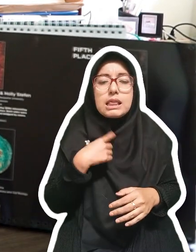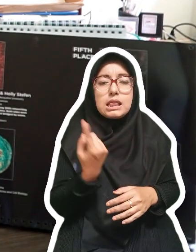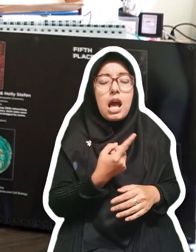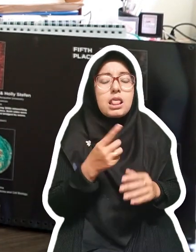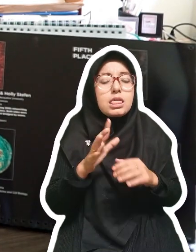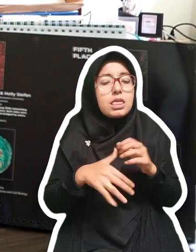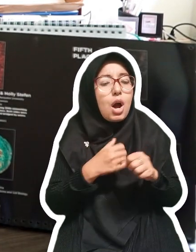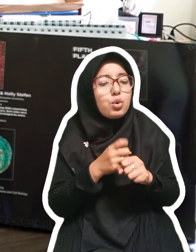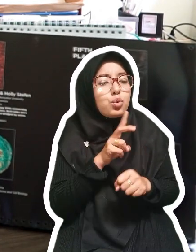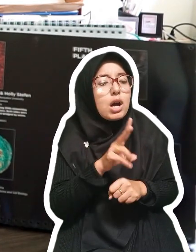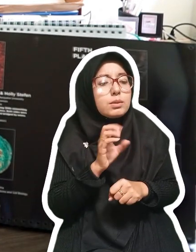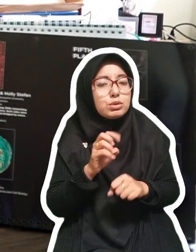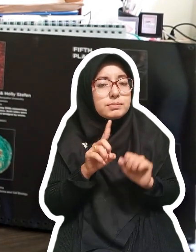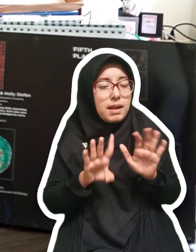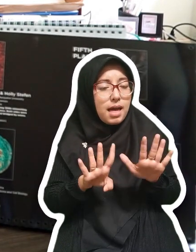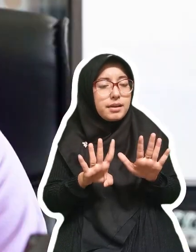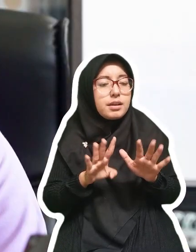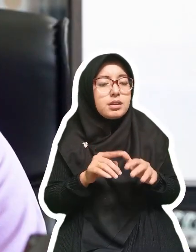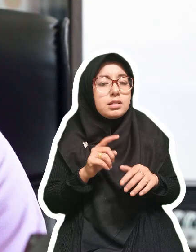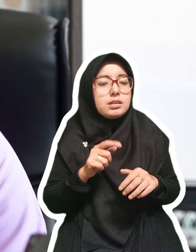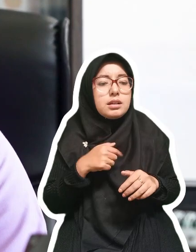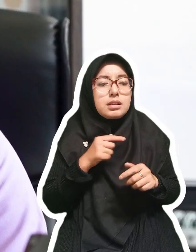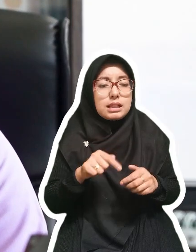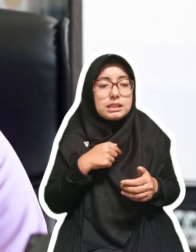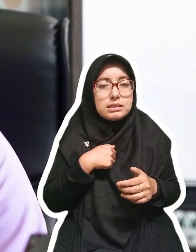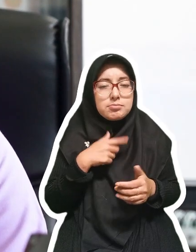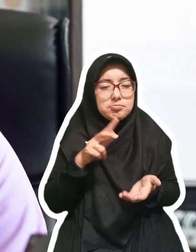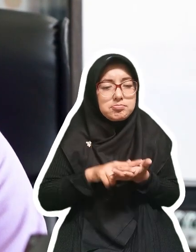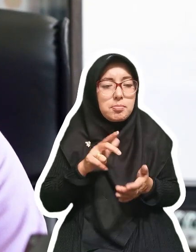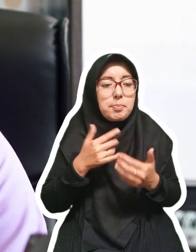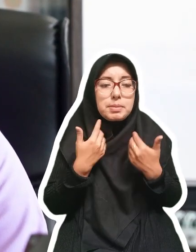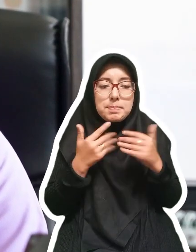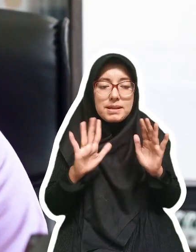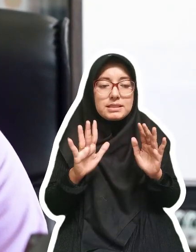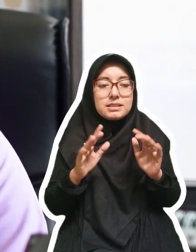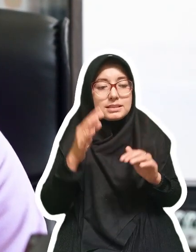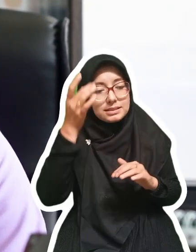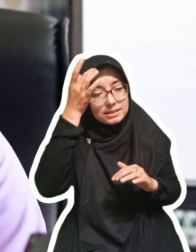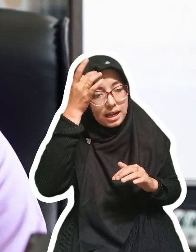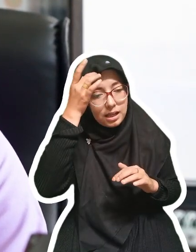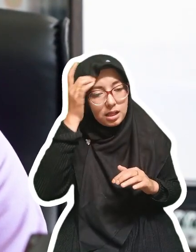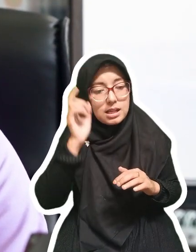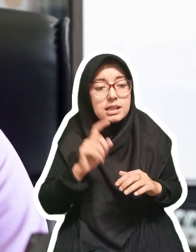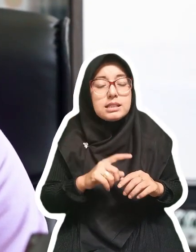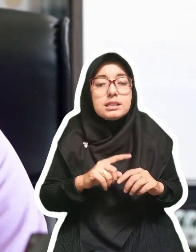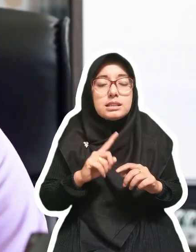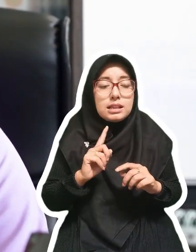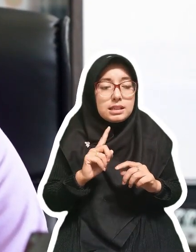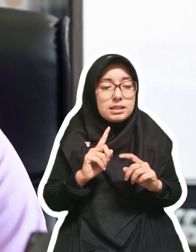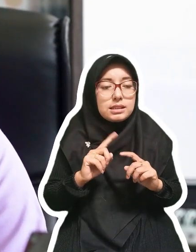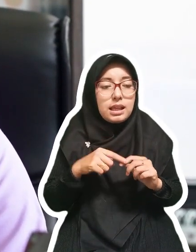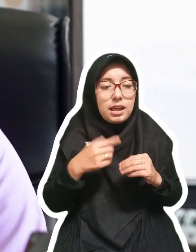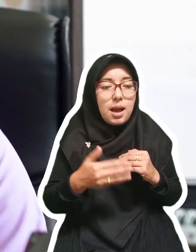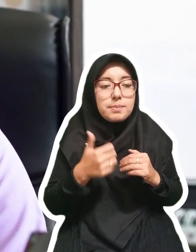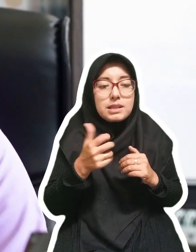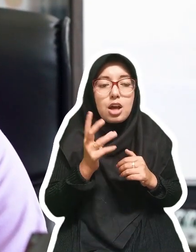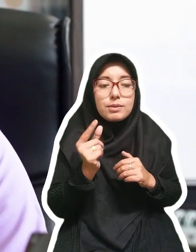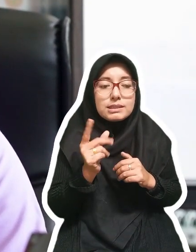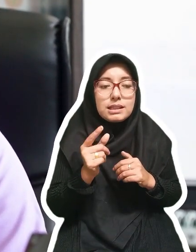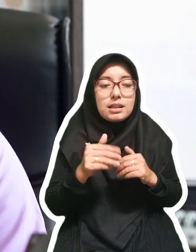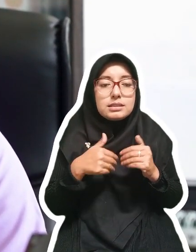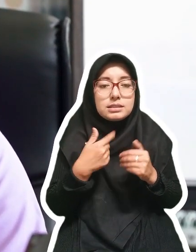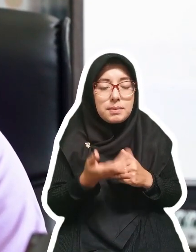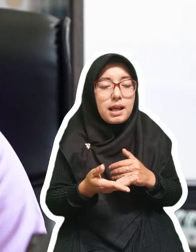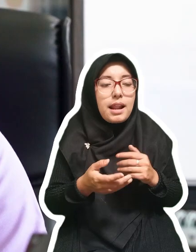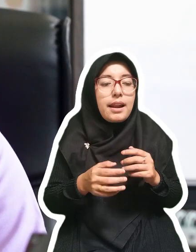pada tahun 2009 itu dinyatakan bebas penyakit brucellosis sehingga ruminansia yang